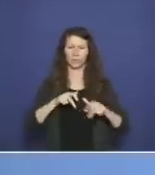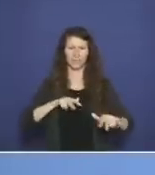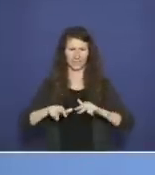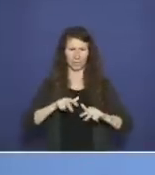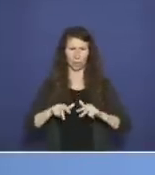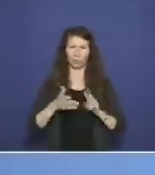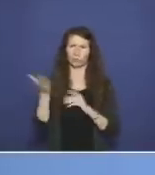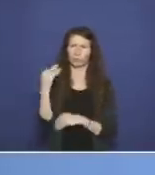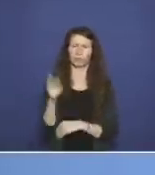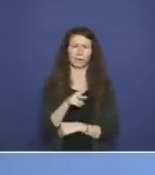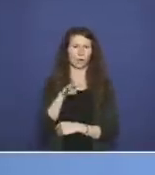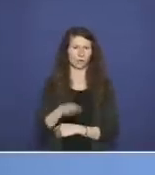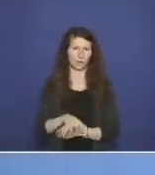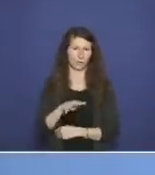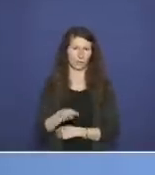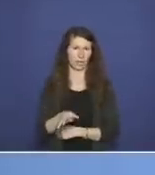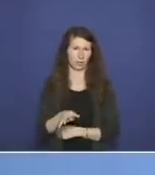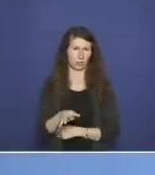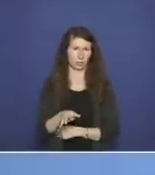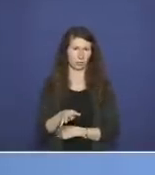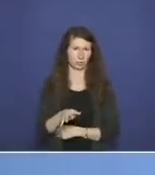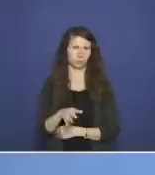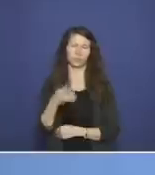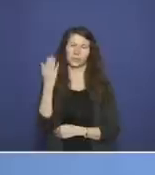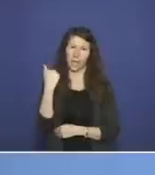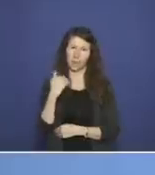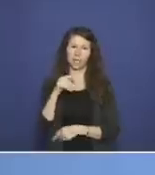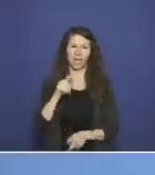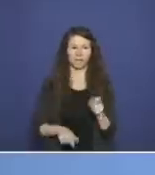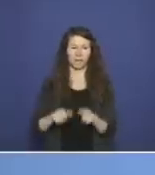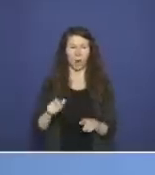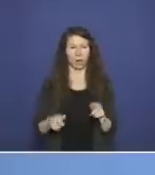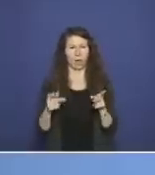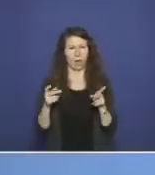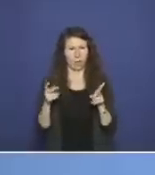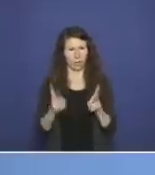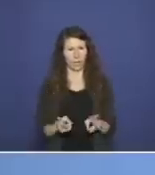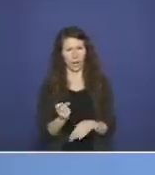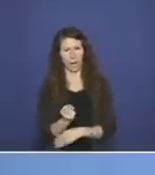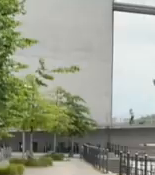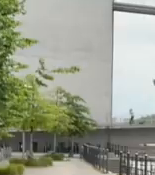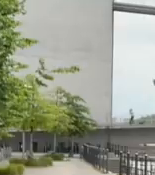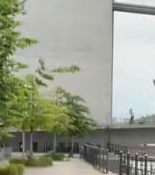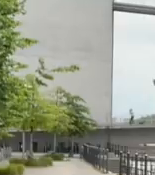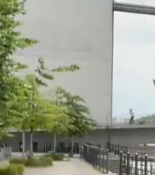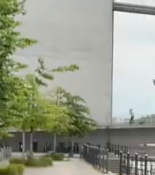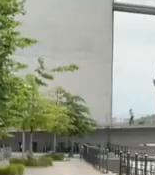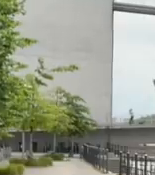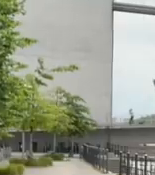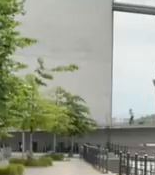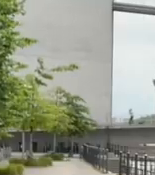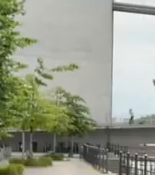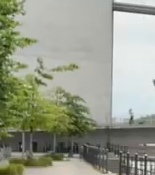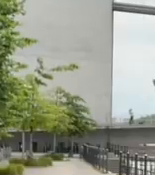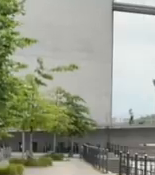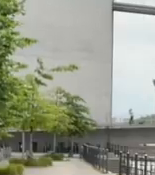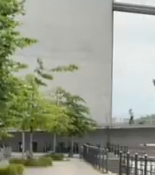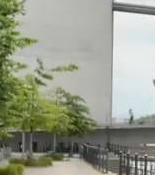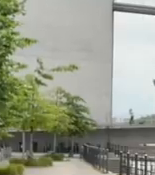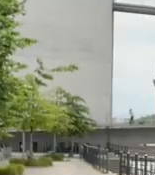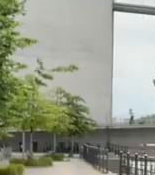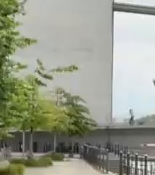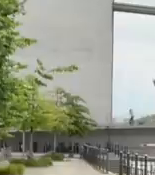seit 2014, seit der völkerrechtswidrigen Annexion der Krim, ja, da lasse ich die